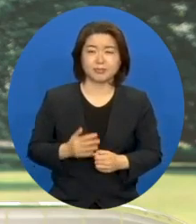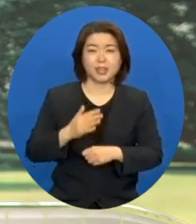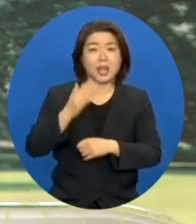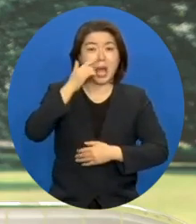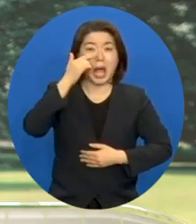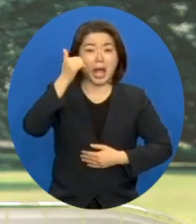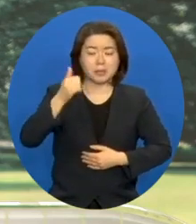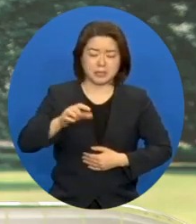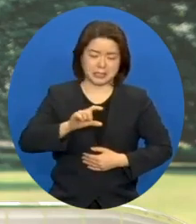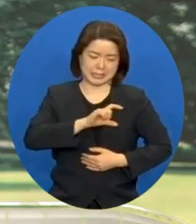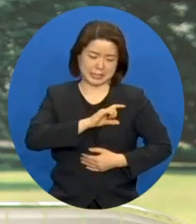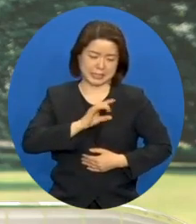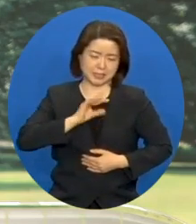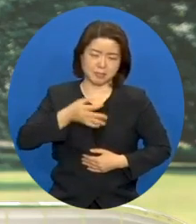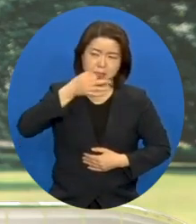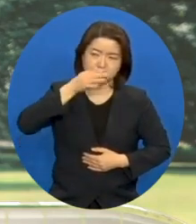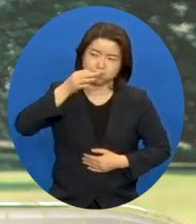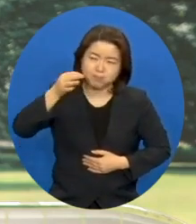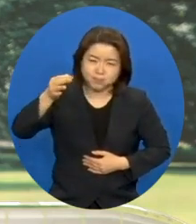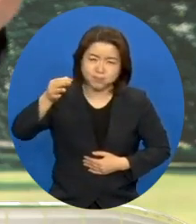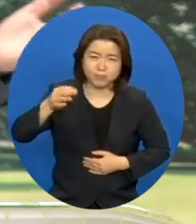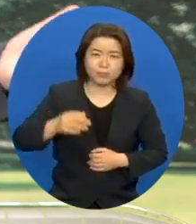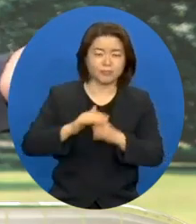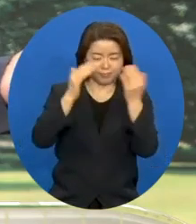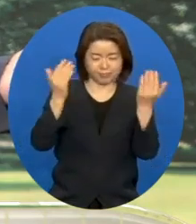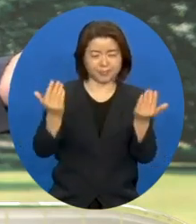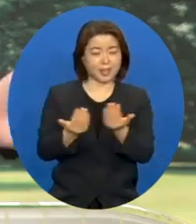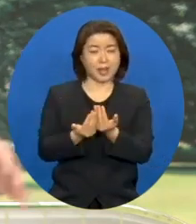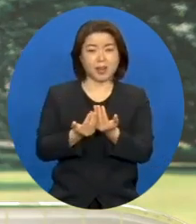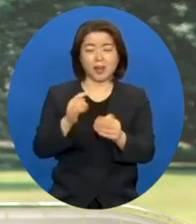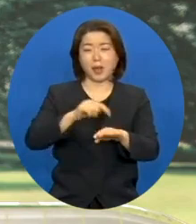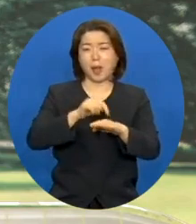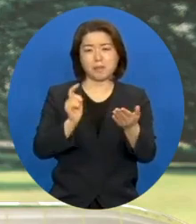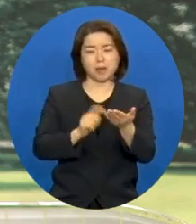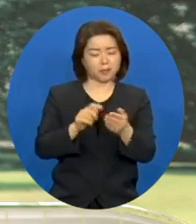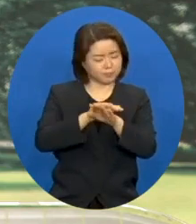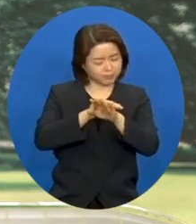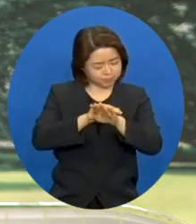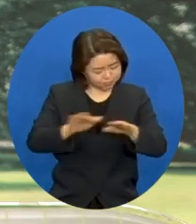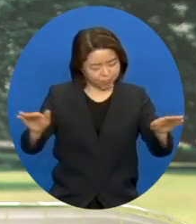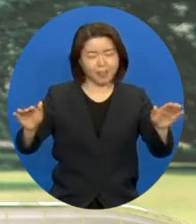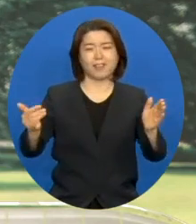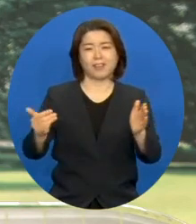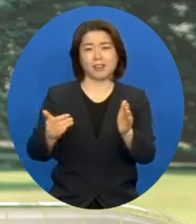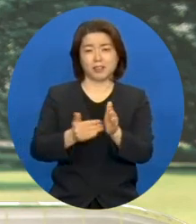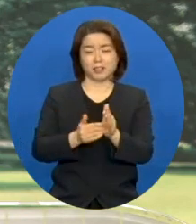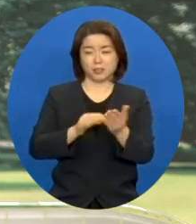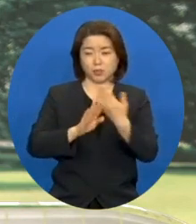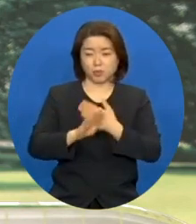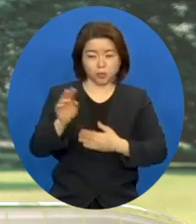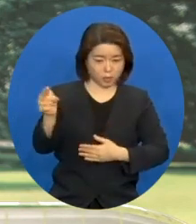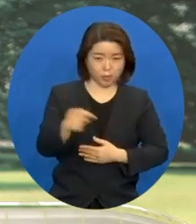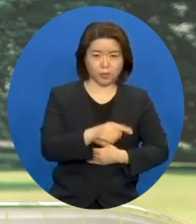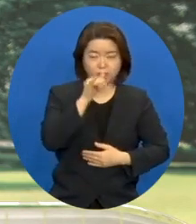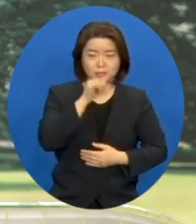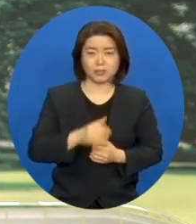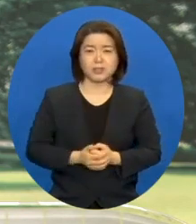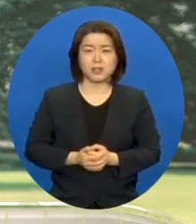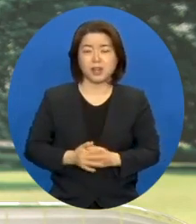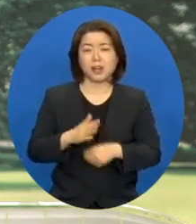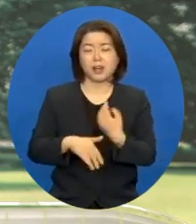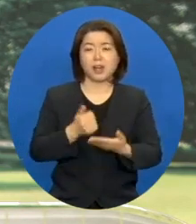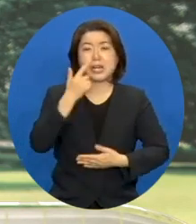아버지 이름만 부르다가 그냥 다 마음의 해결받고 내려왔어요. 하나님 아버지가